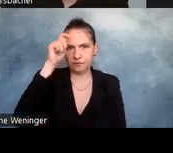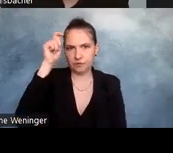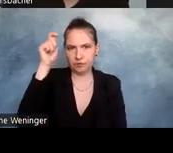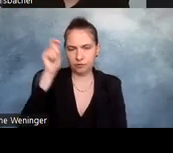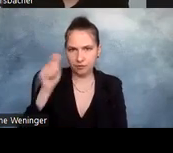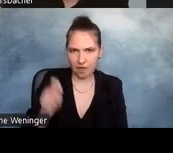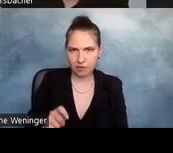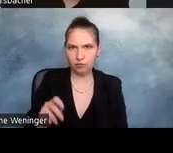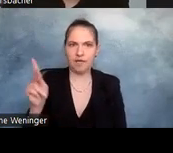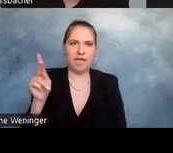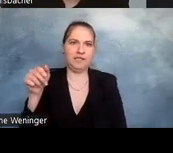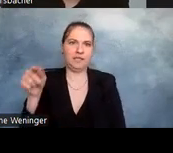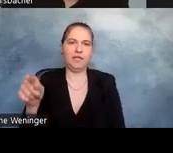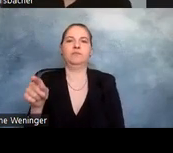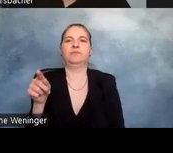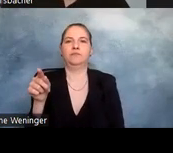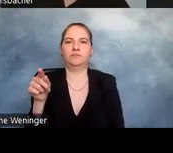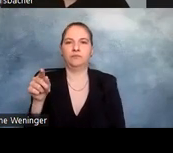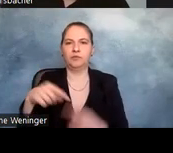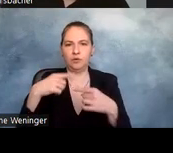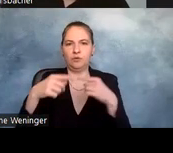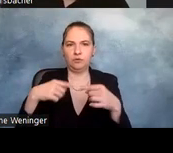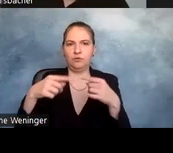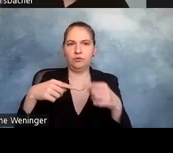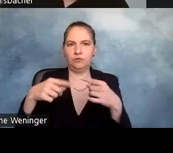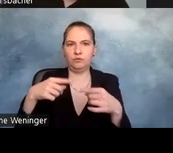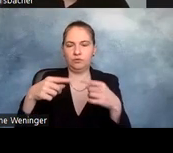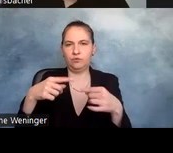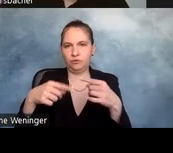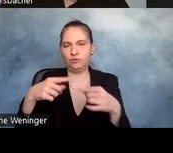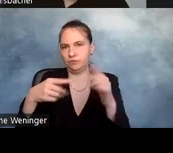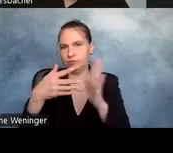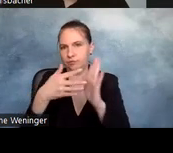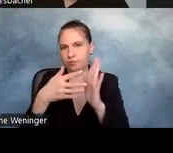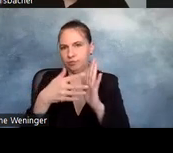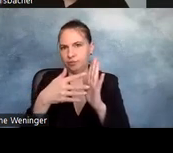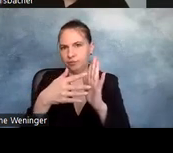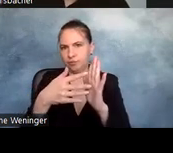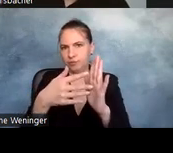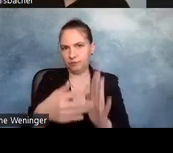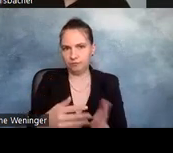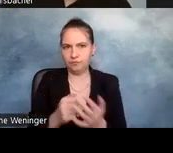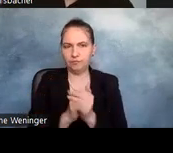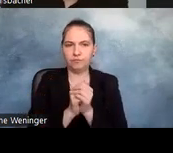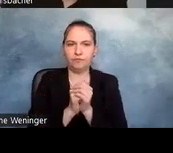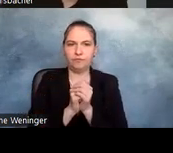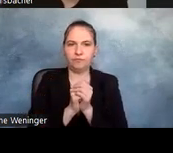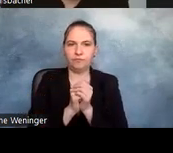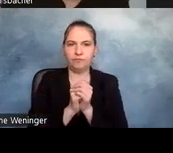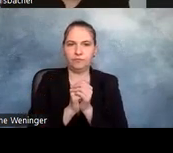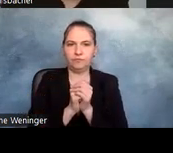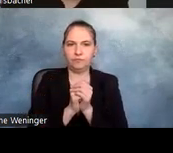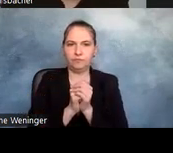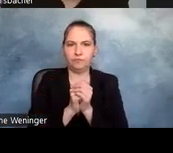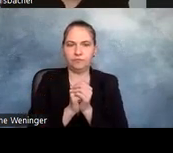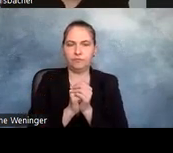Neckar-Ensslingen. Lass den hier laufen. Seit dem Proof Accessibility Checker. Und guck eben,